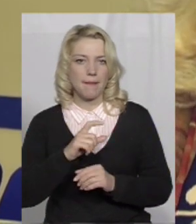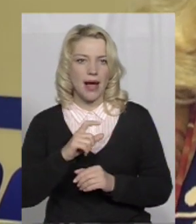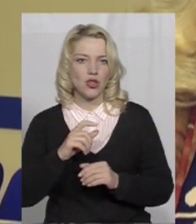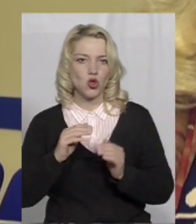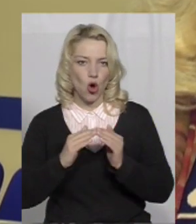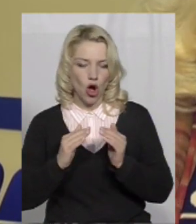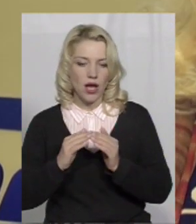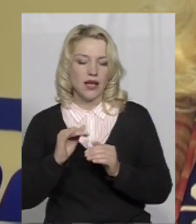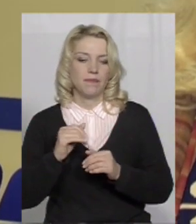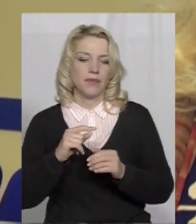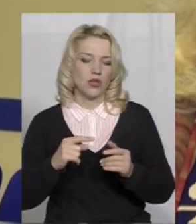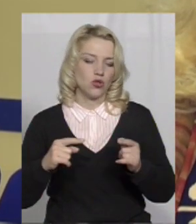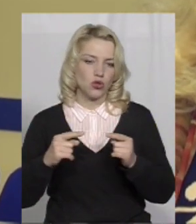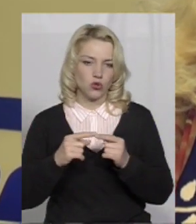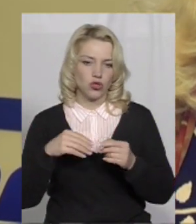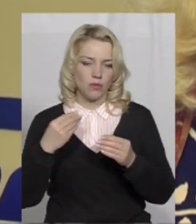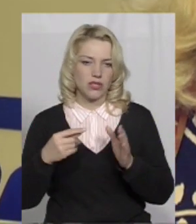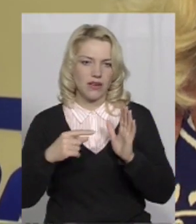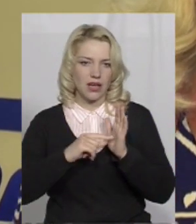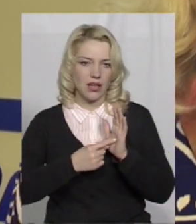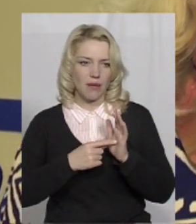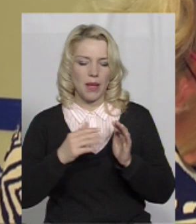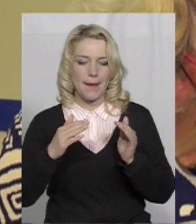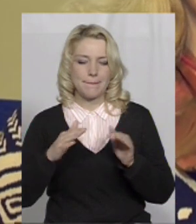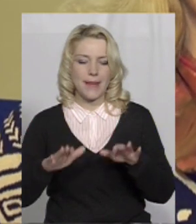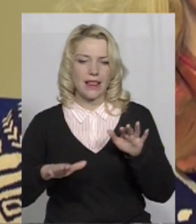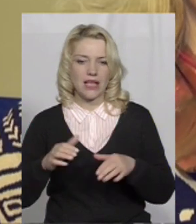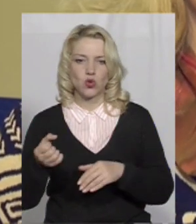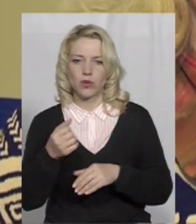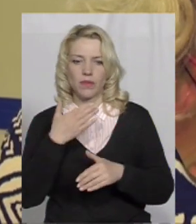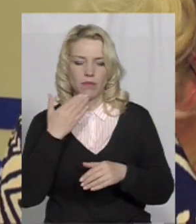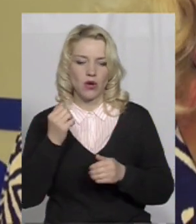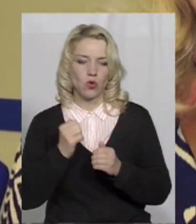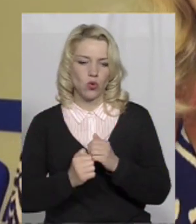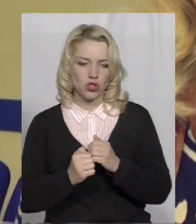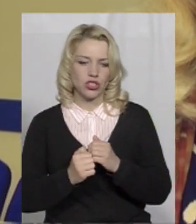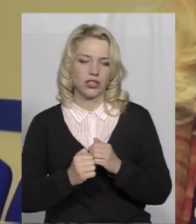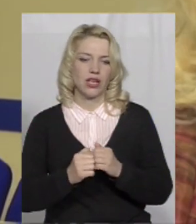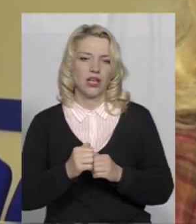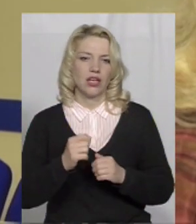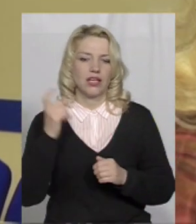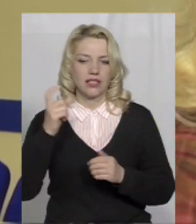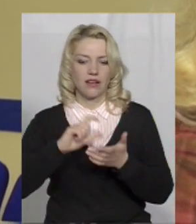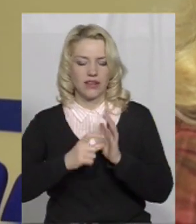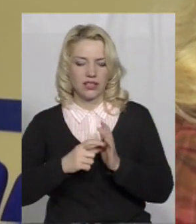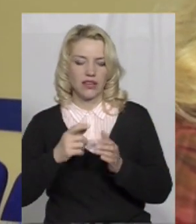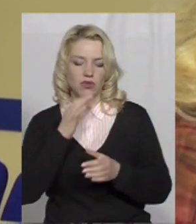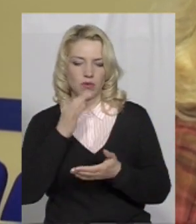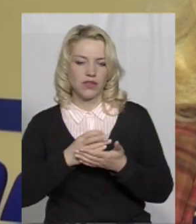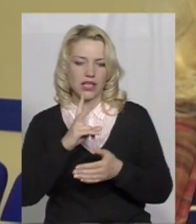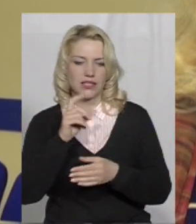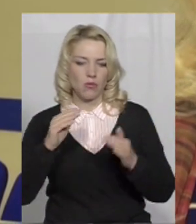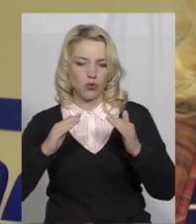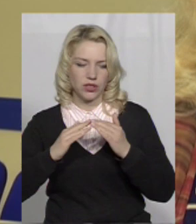остаточно поставлена крапка, балансу утримання нема, кожен співвласник відповідає за будинок. І будинок – це є власність